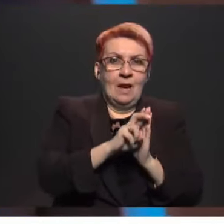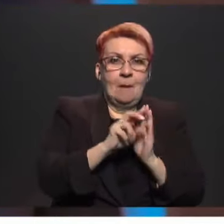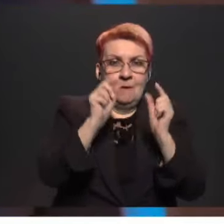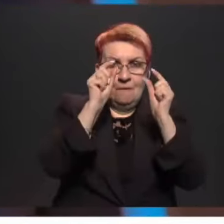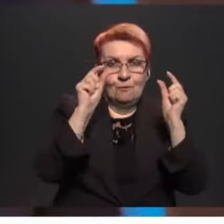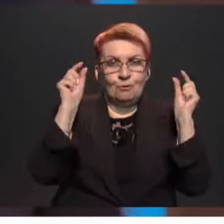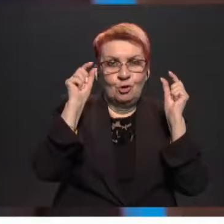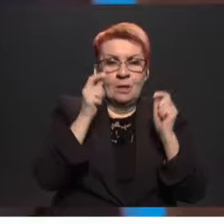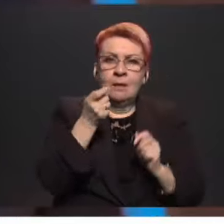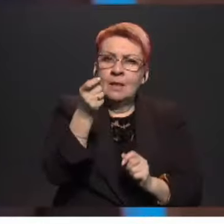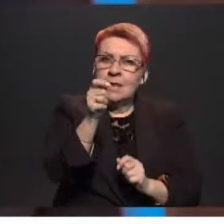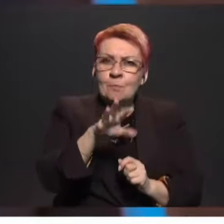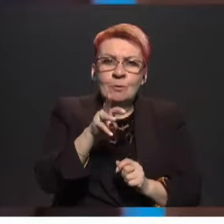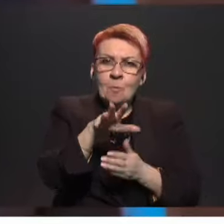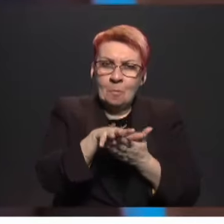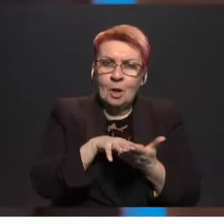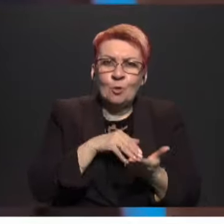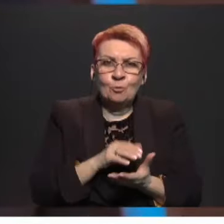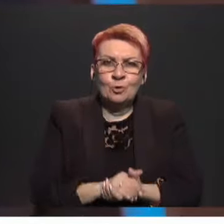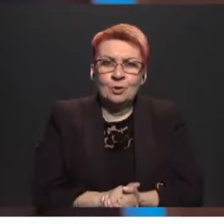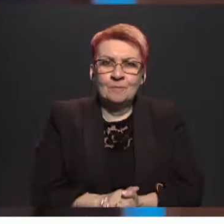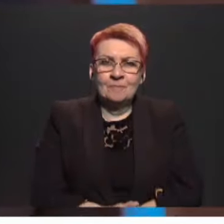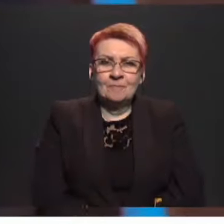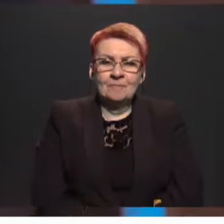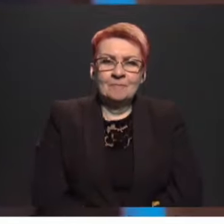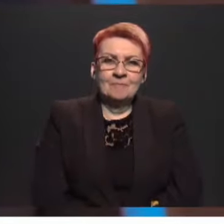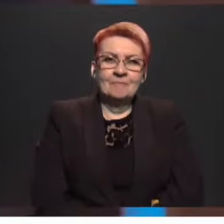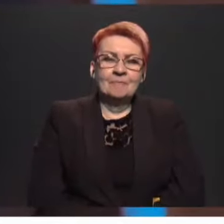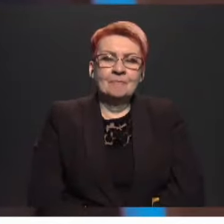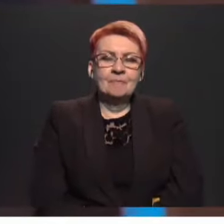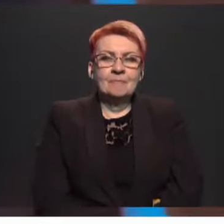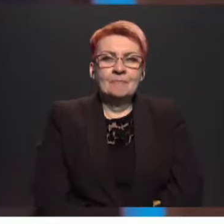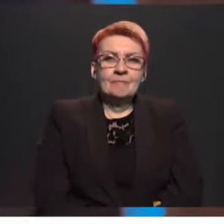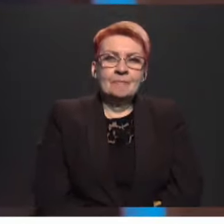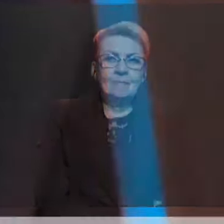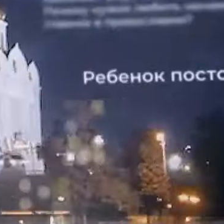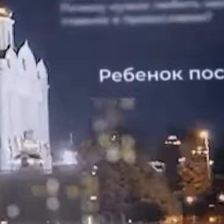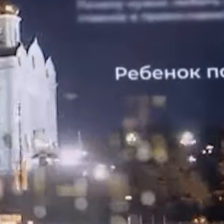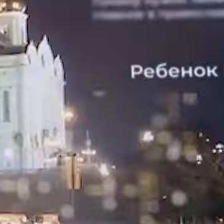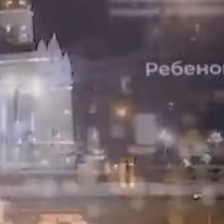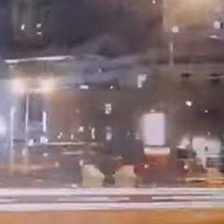Ну а мы сейчас прервемся на короткую паузу. Не переключайтесь, но готовьте, пожалуйста, ваш вопрос.